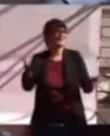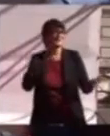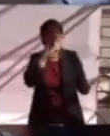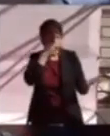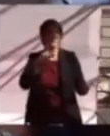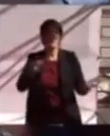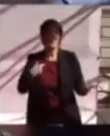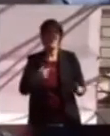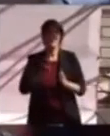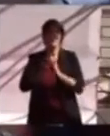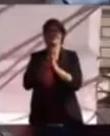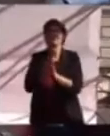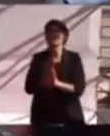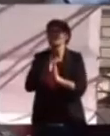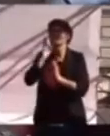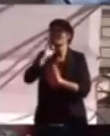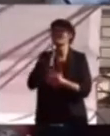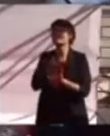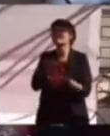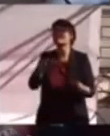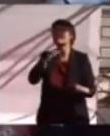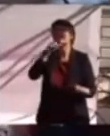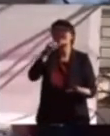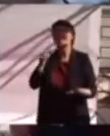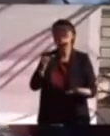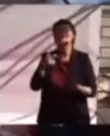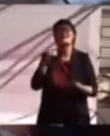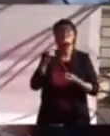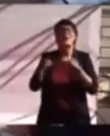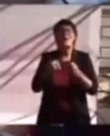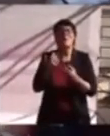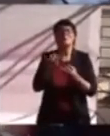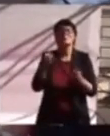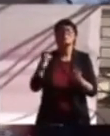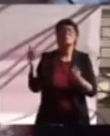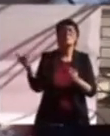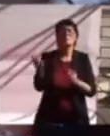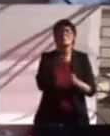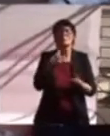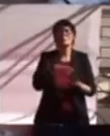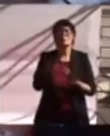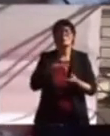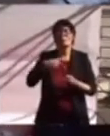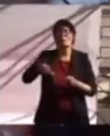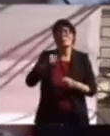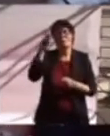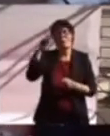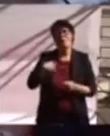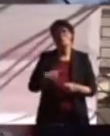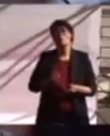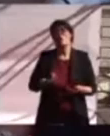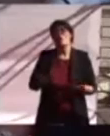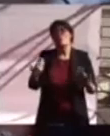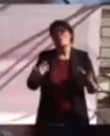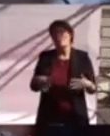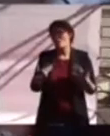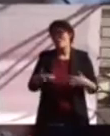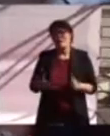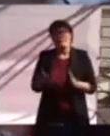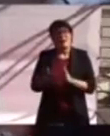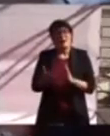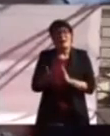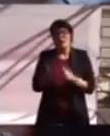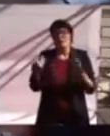un contributo profondo di tutti so che stiamo chiedendo sacrifici stare in questa piazza bellissima